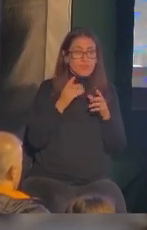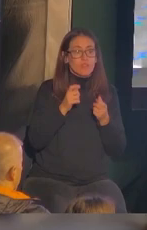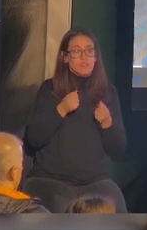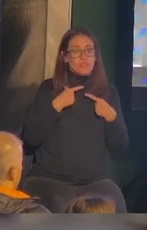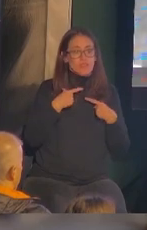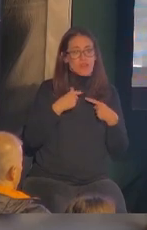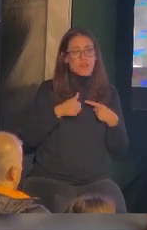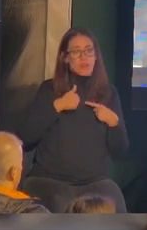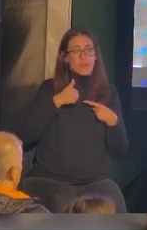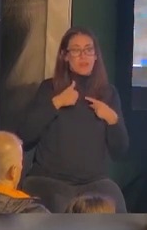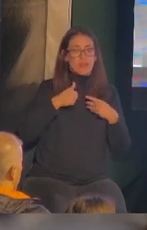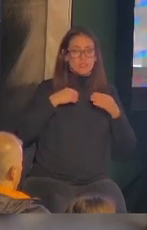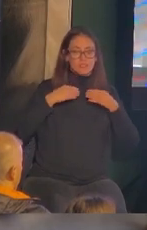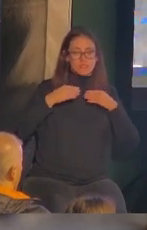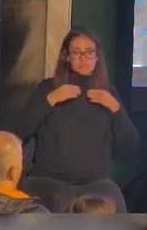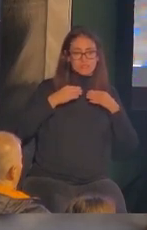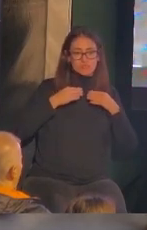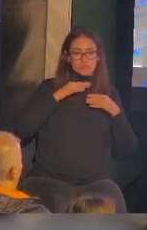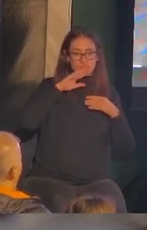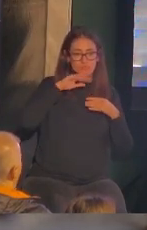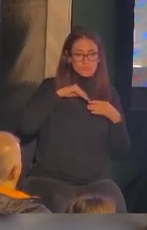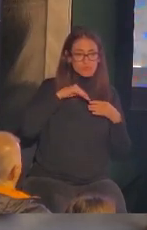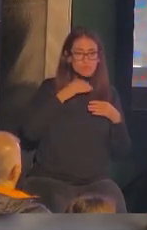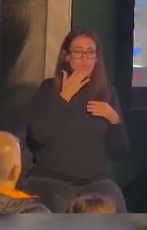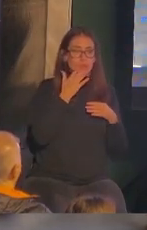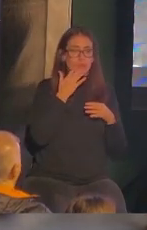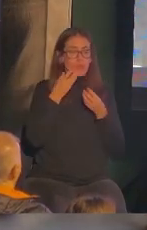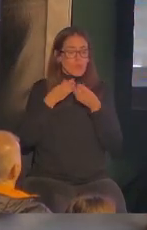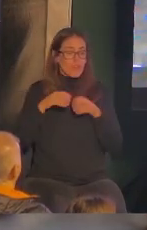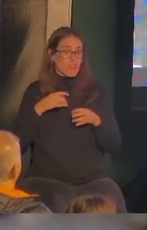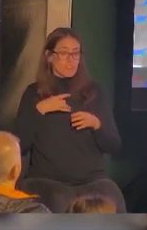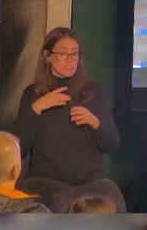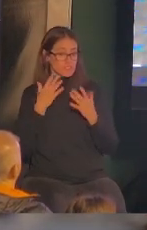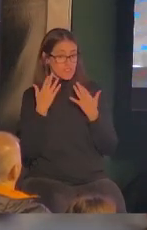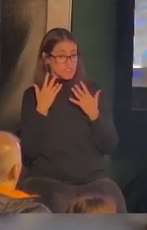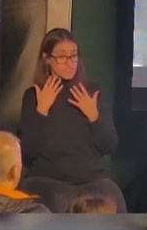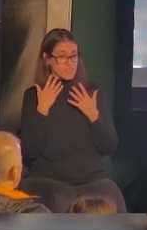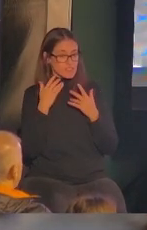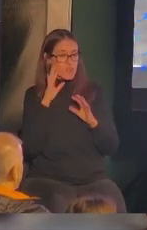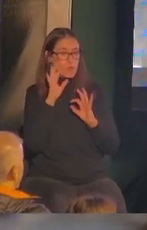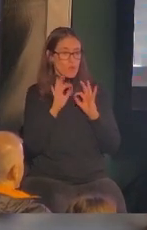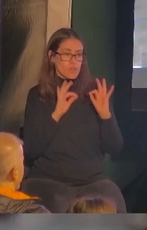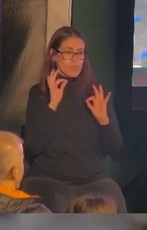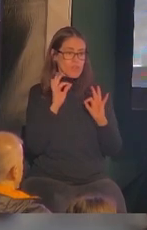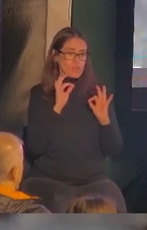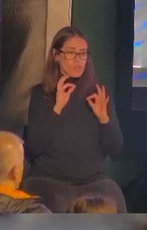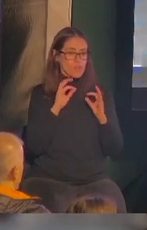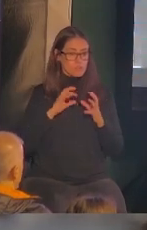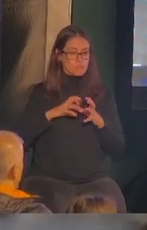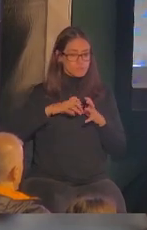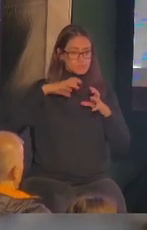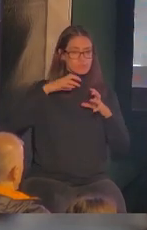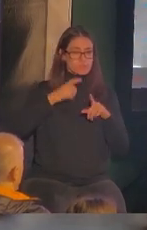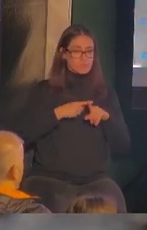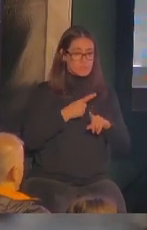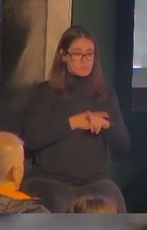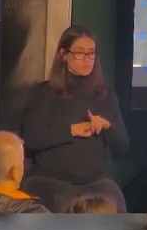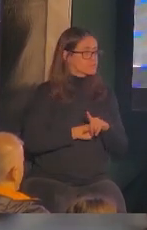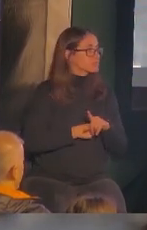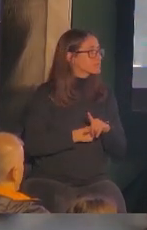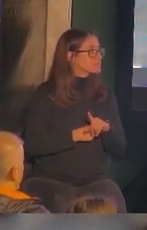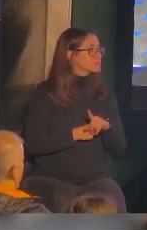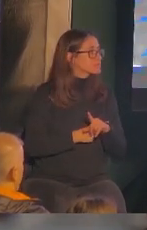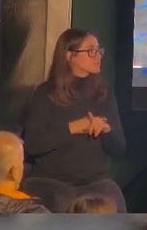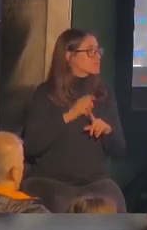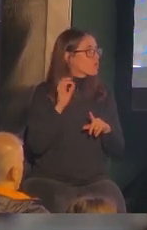més flexible. Llavors, si ho estigués fent amb clares fresques, o hauria de vigilar que no se'm montés molt el merengue, o